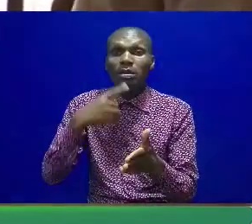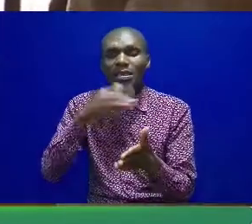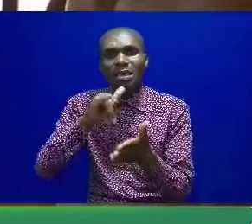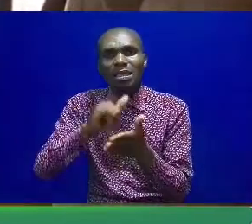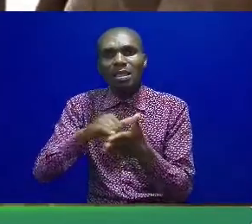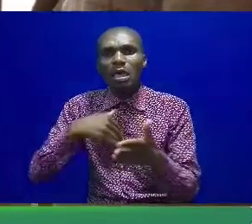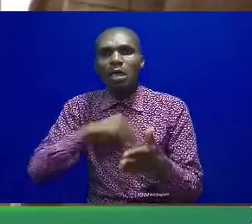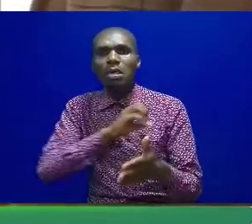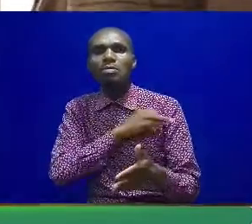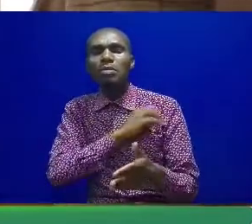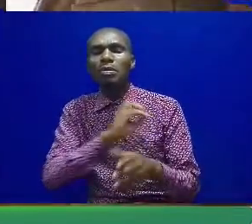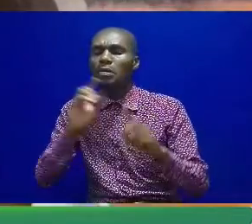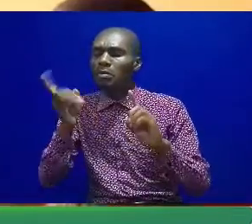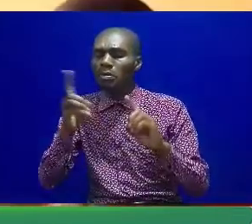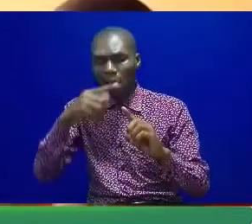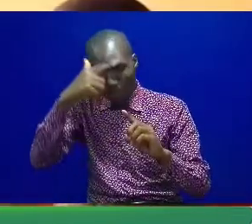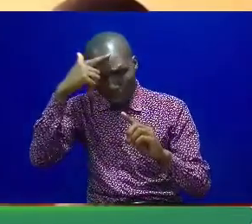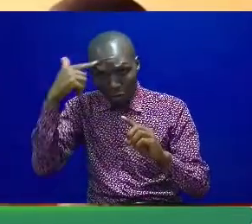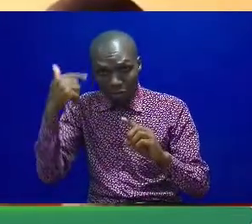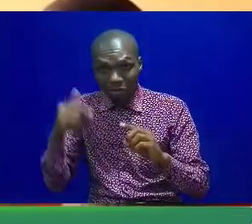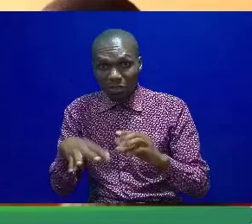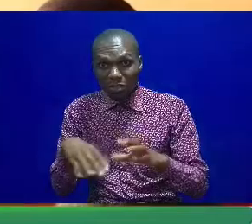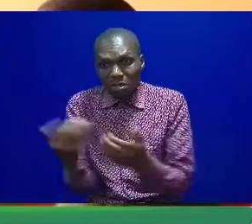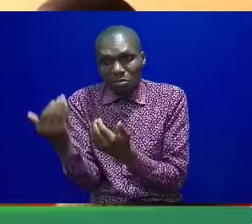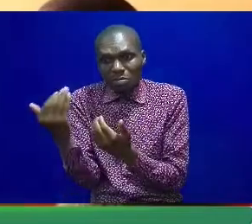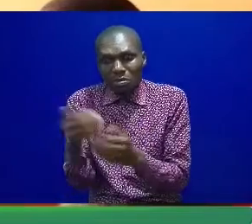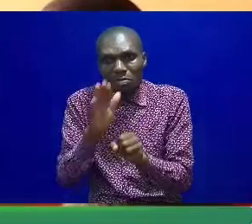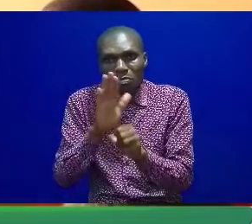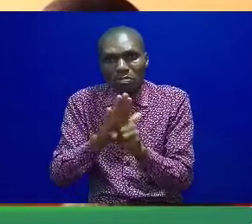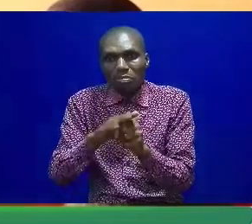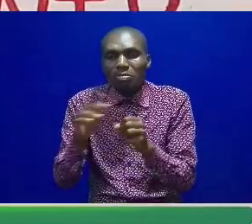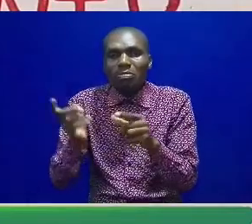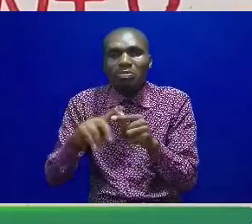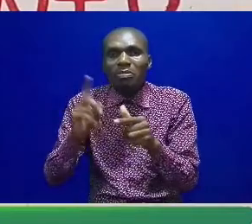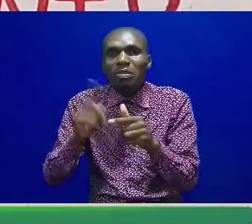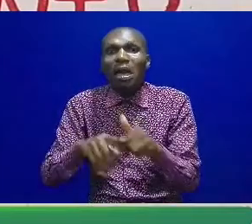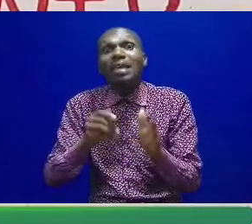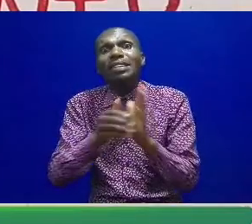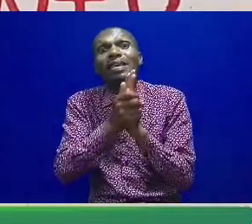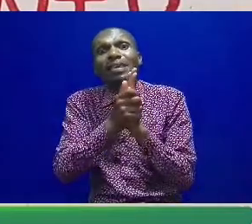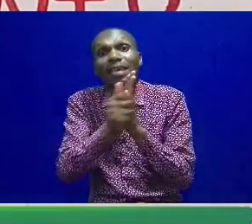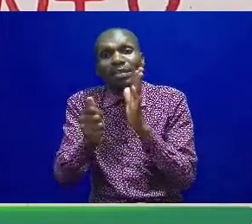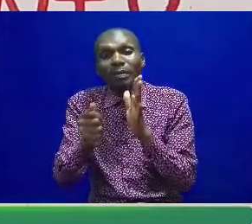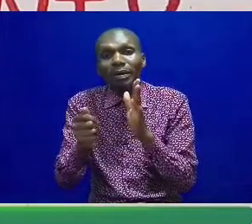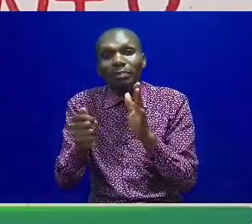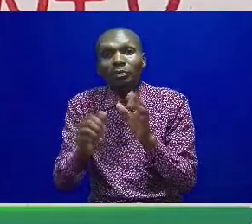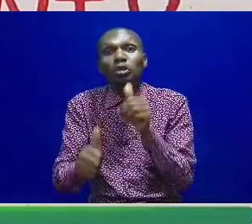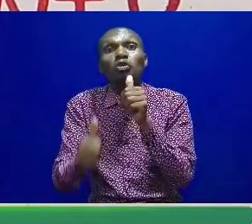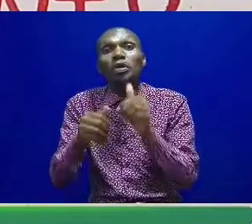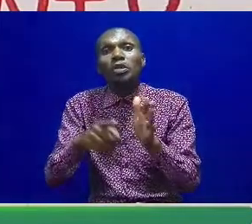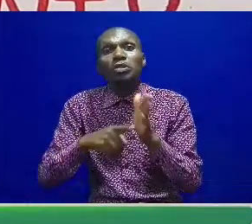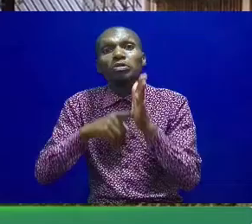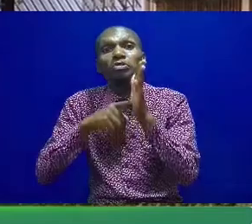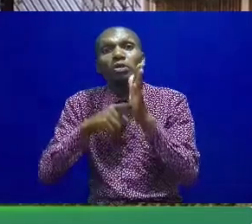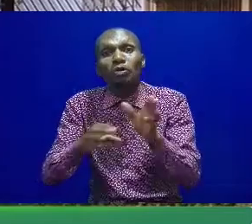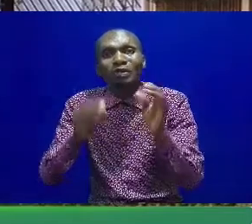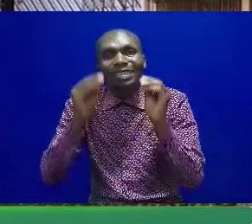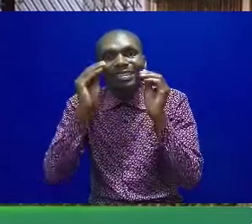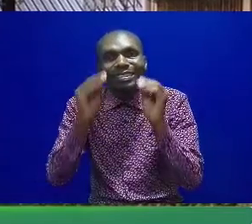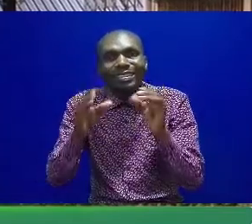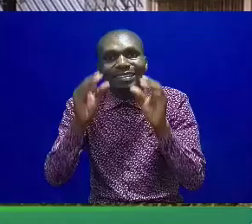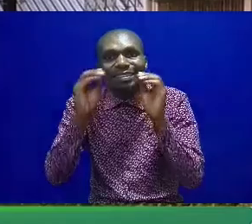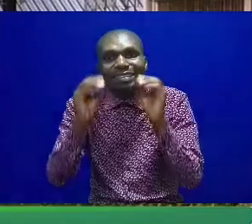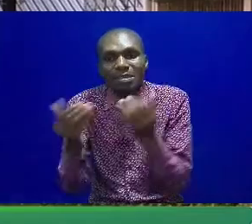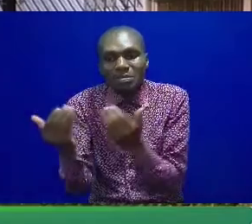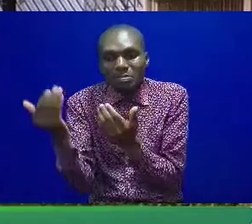mu bunaboro kiwa bange barasi kisukuru kyo boroso. Mbabwate obumanyi bwigoro ubura abakonye gosomya aboro kiwa